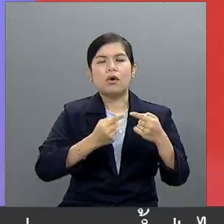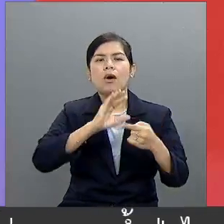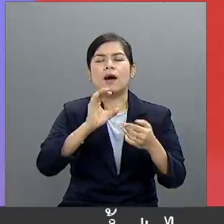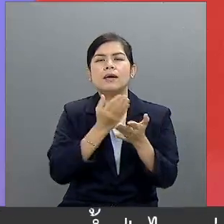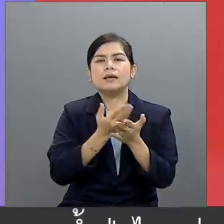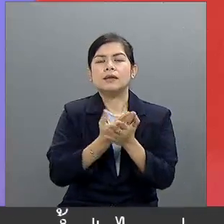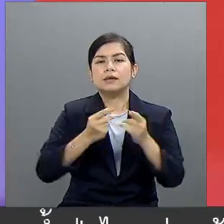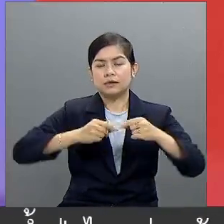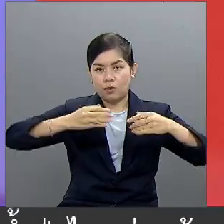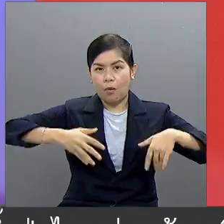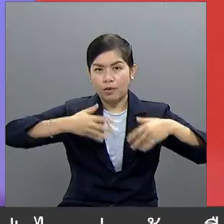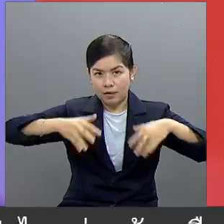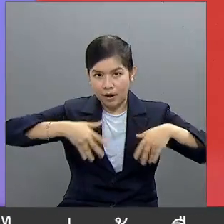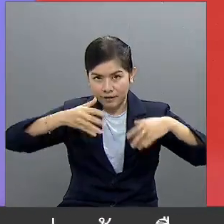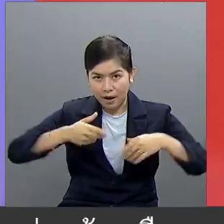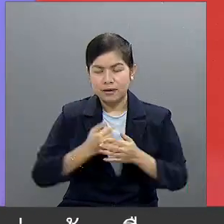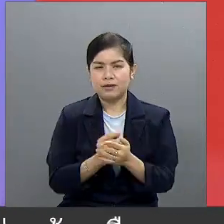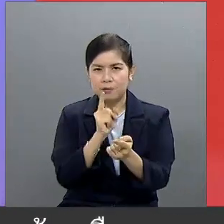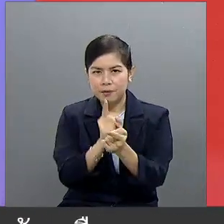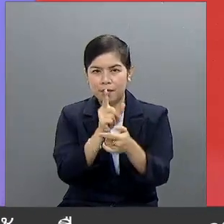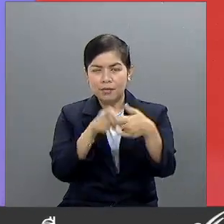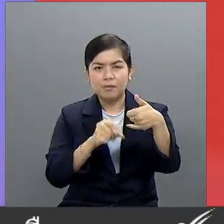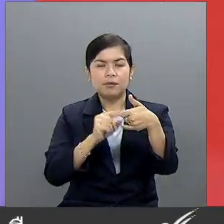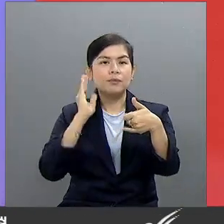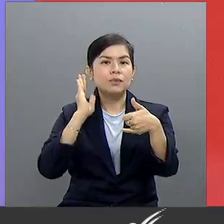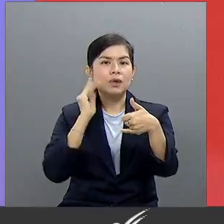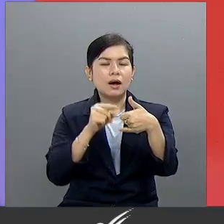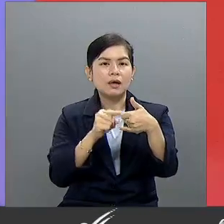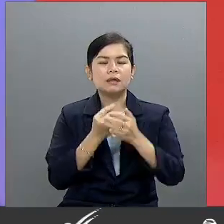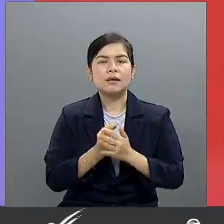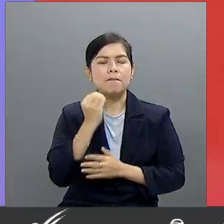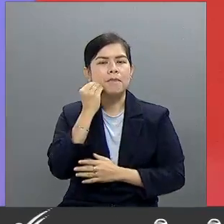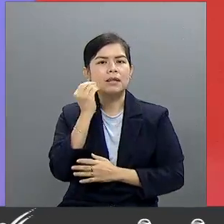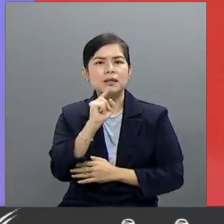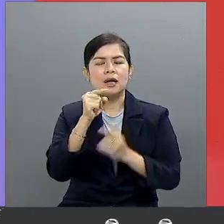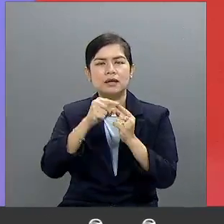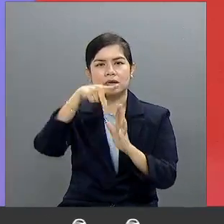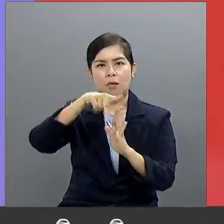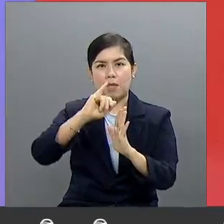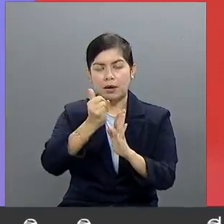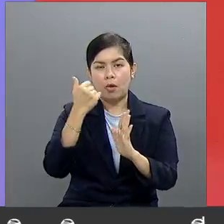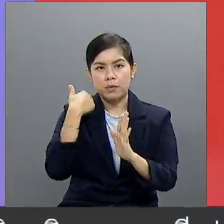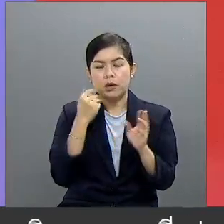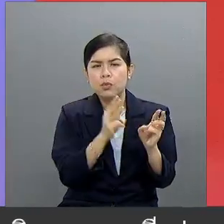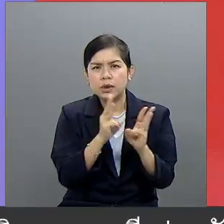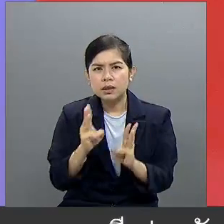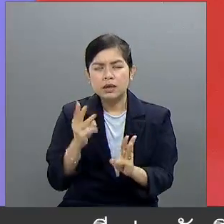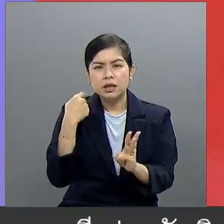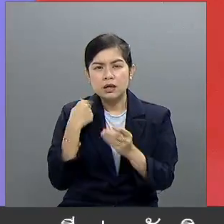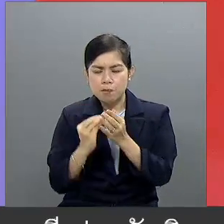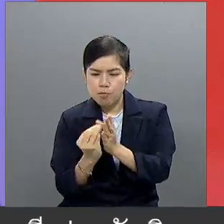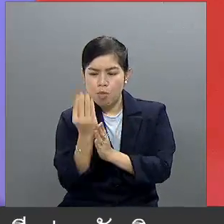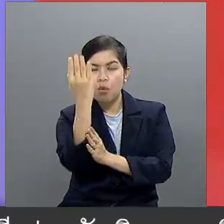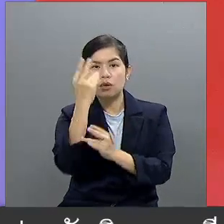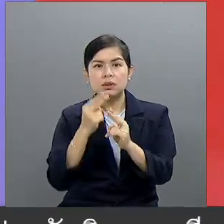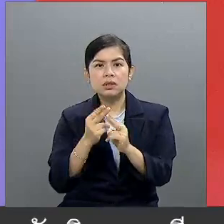จักกับพี่ผู้ชายท่านหนึ่งอยู่ที่จังหวัดพะเยานะครับมีวิธีในการปลูกขึ้นช่ายที่แตกต่างกับคนอื่นเขาปลูกขึ้นช่ายแบบลอยฟ้า